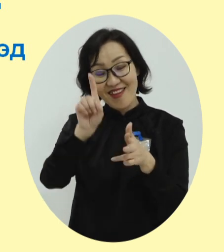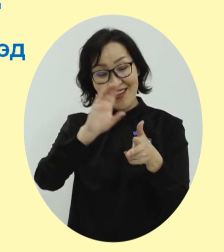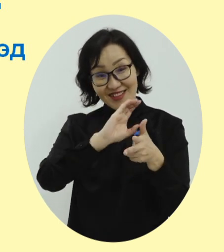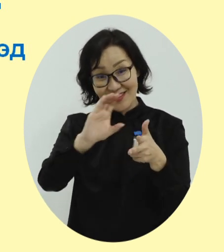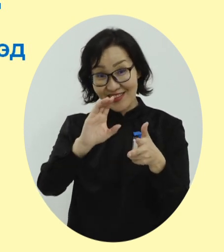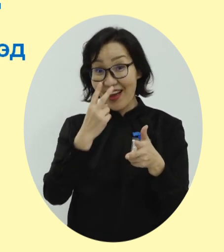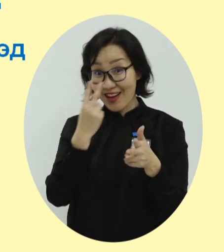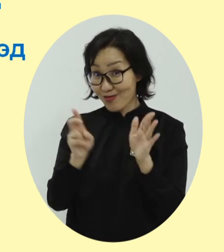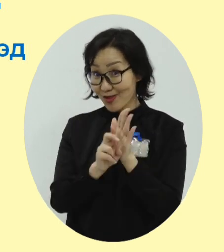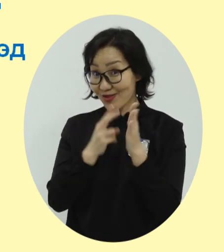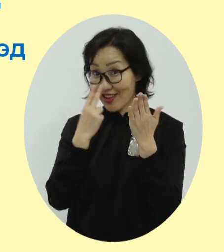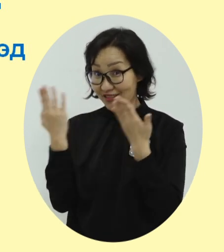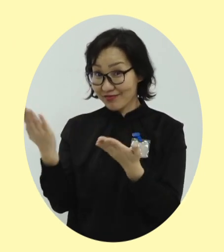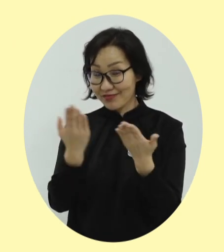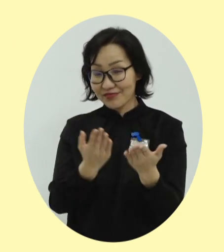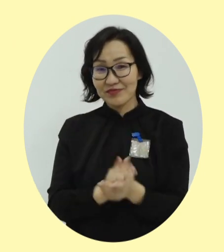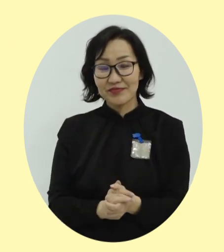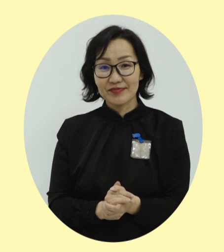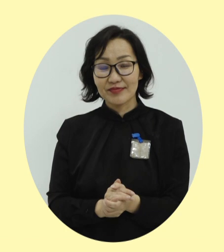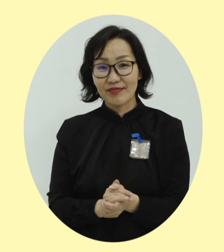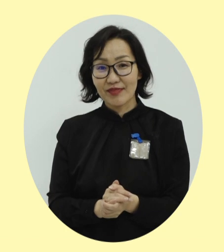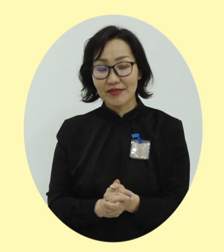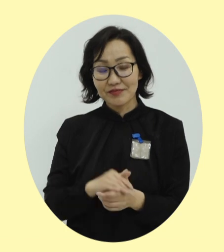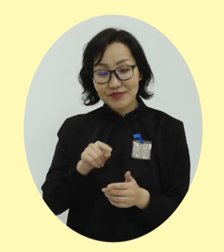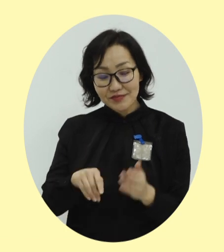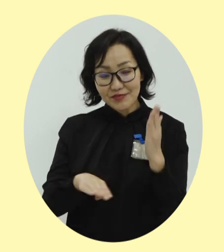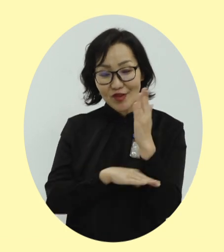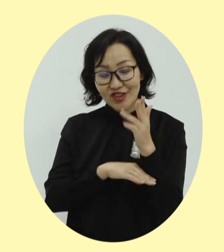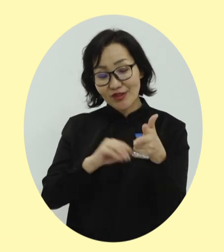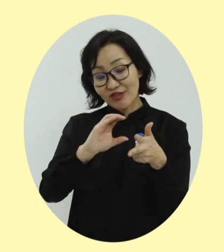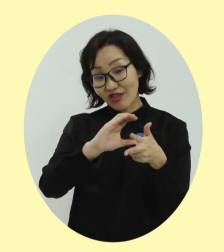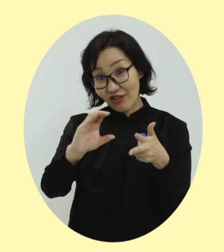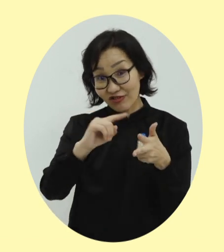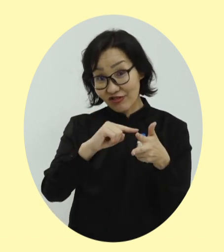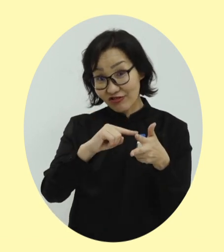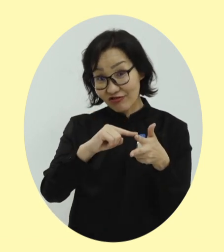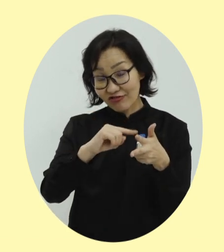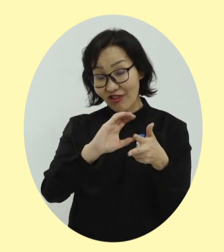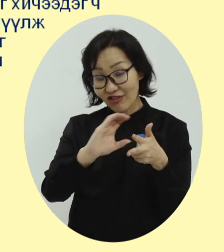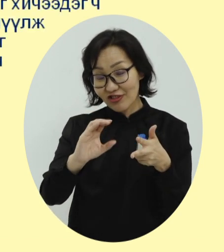эхлэл хэсгийг харж байна. За тэгвэл өдрийн тэмдэглэлийн гол хэсэгт